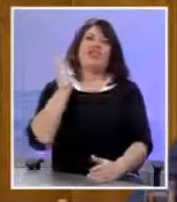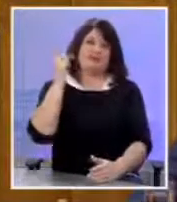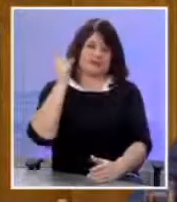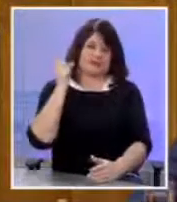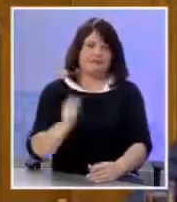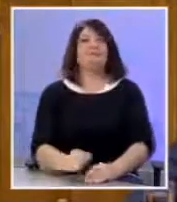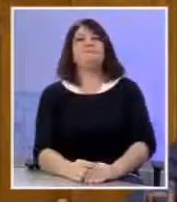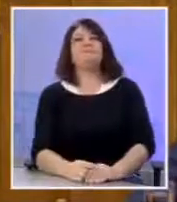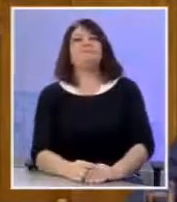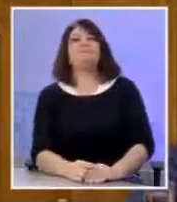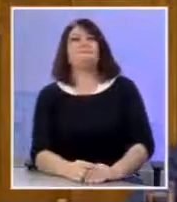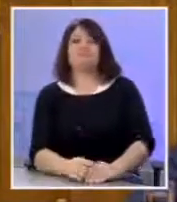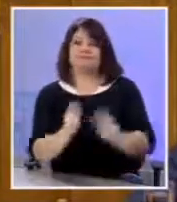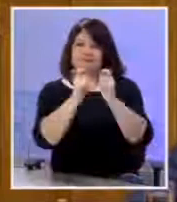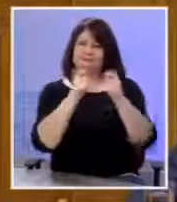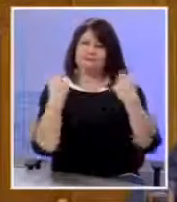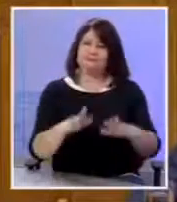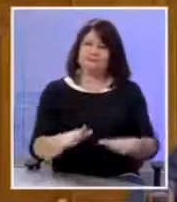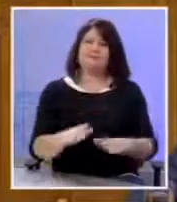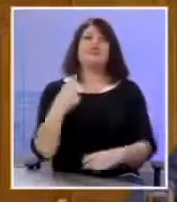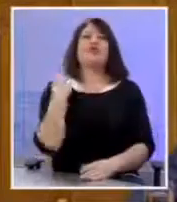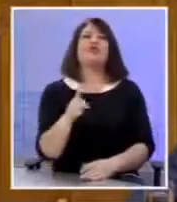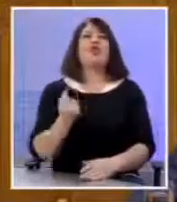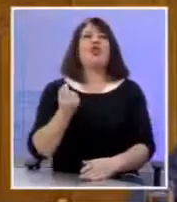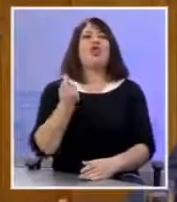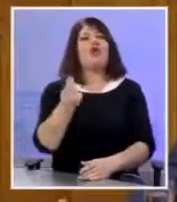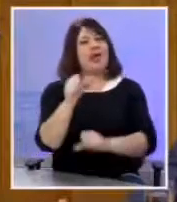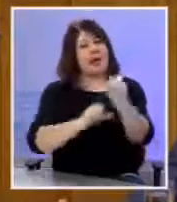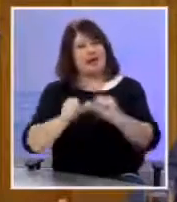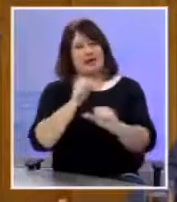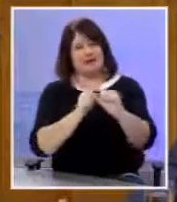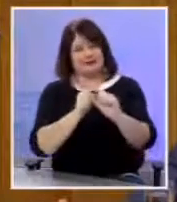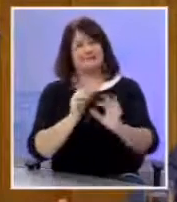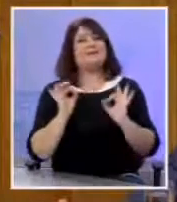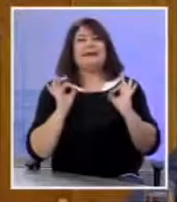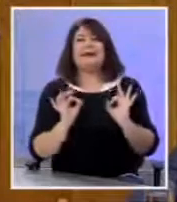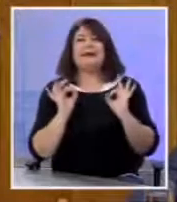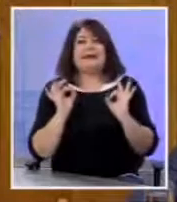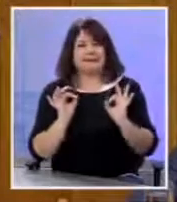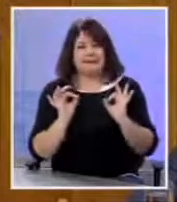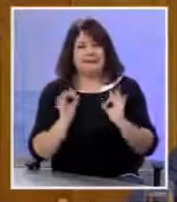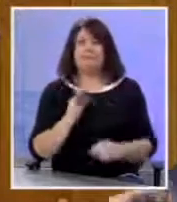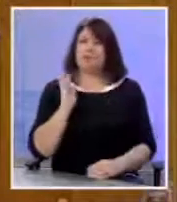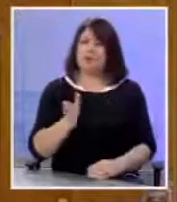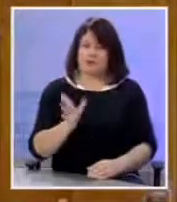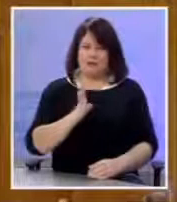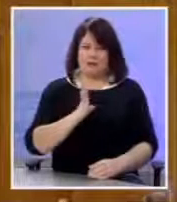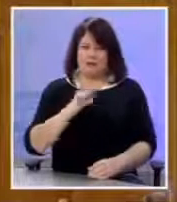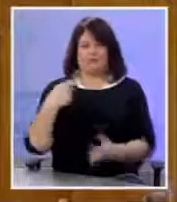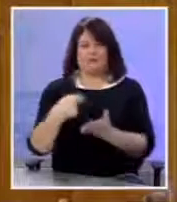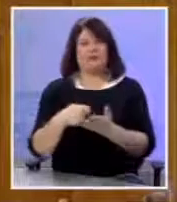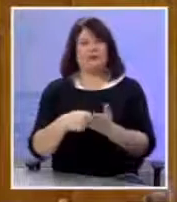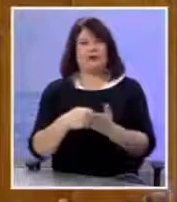το νομοσχέδιο εισάγονται τροποποιήσεις στη ρύθμιση των 100 δόσεων. Και συγκεκριμένα σε ό,τι αφορά τη δυνατότητα του φορολογούμενου